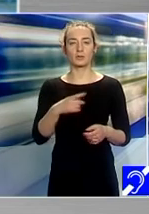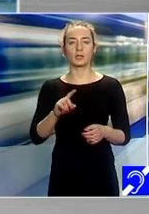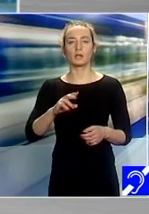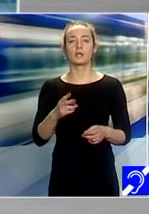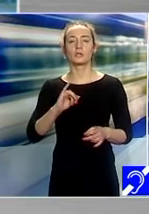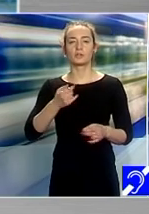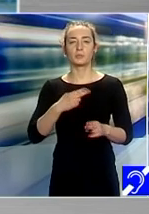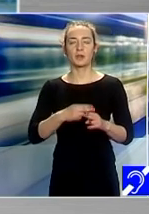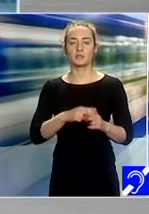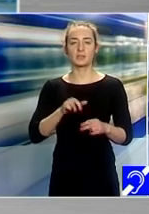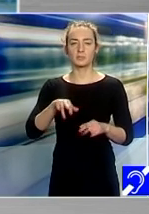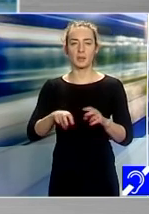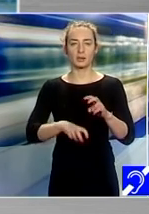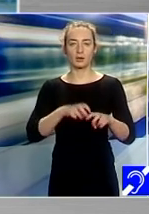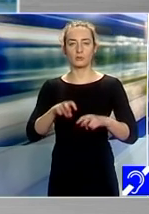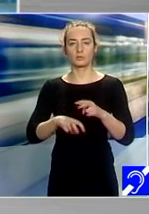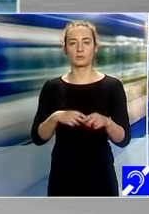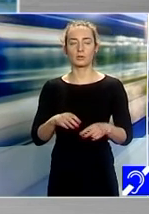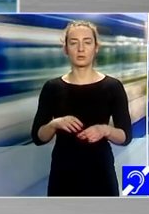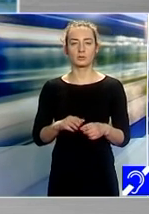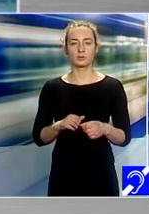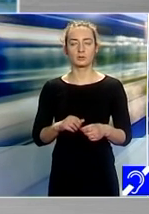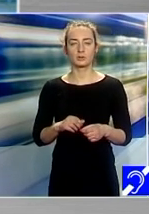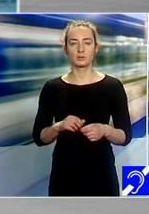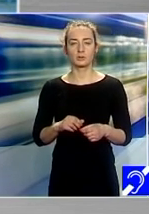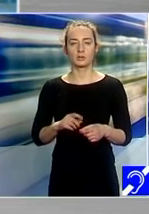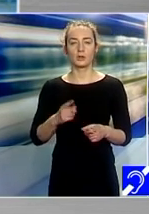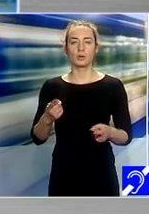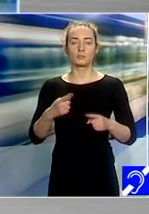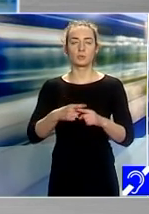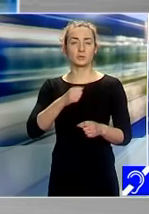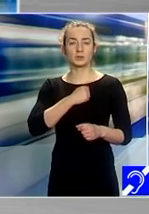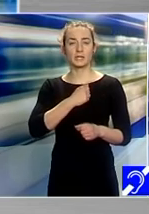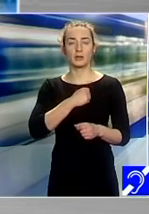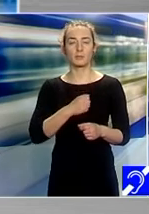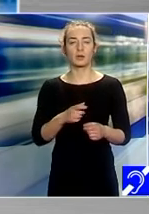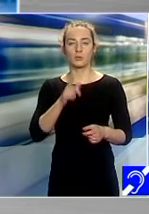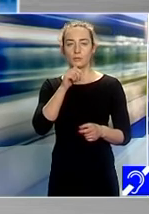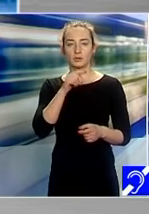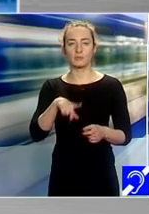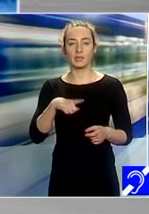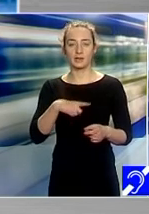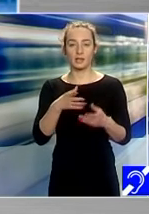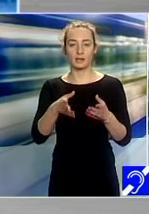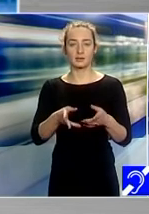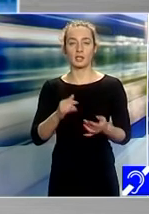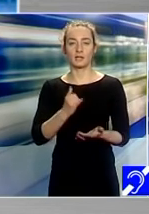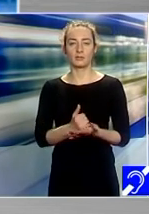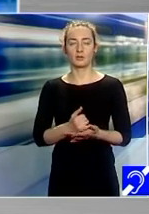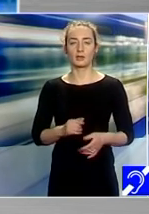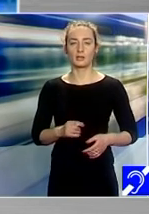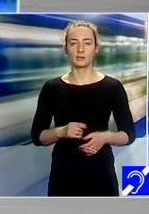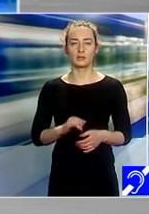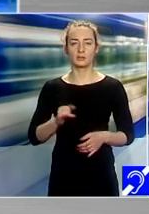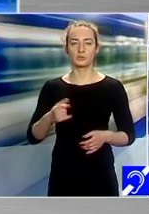nu? Teama, sigur, teama pe undeva există și există pentru orice fel de